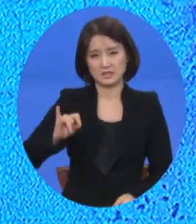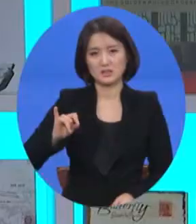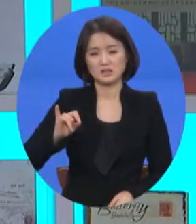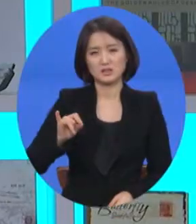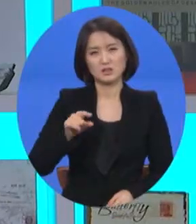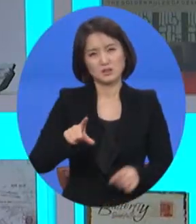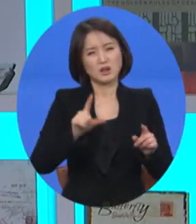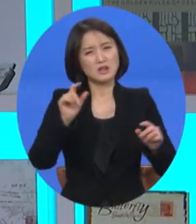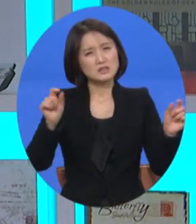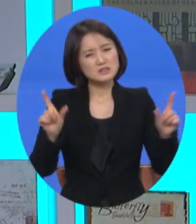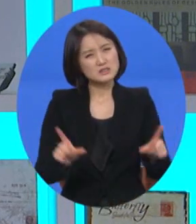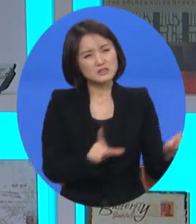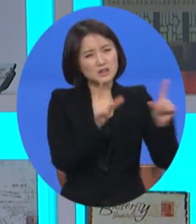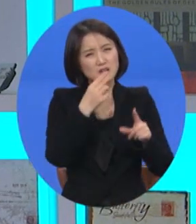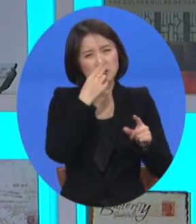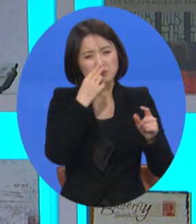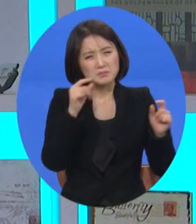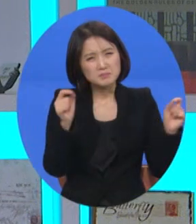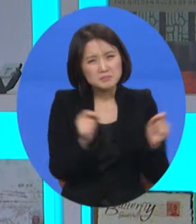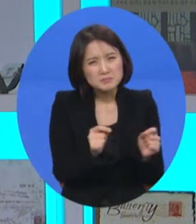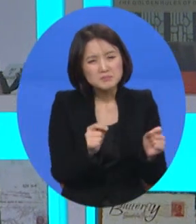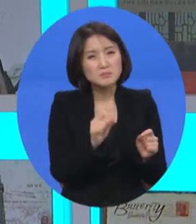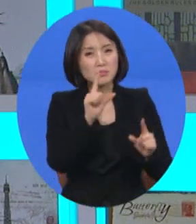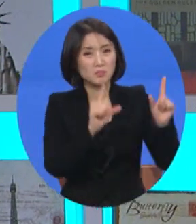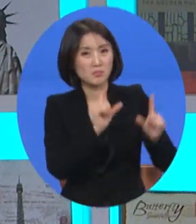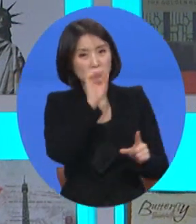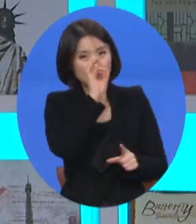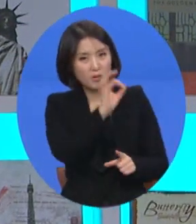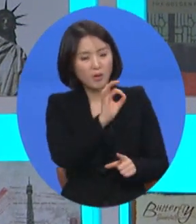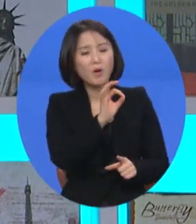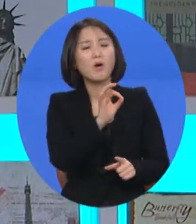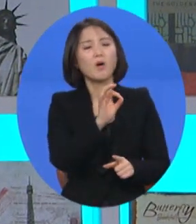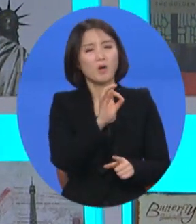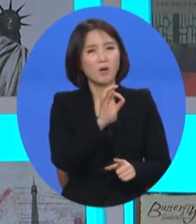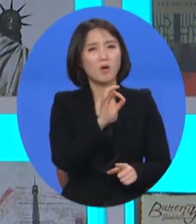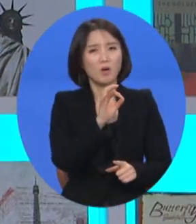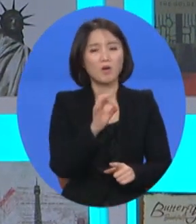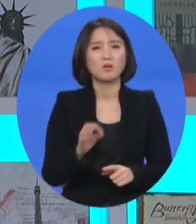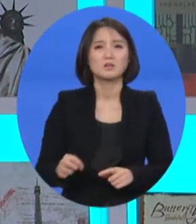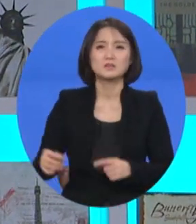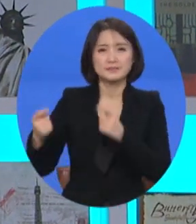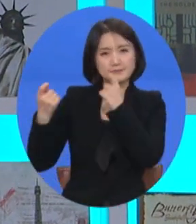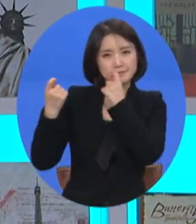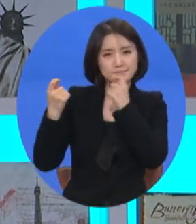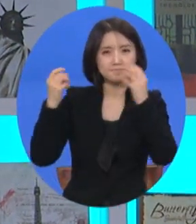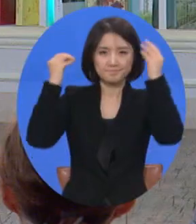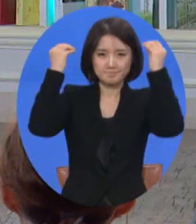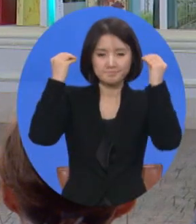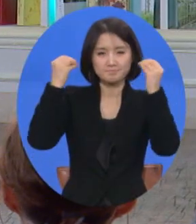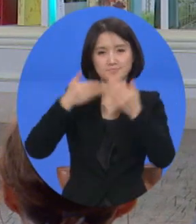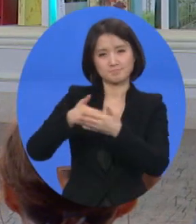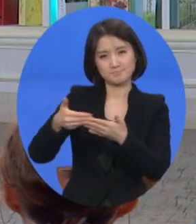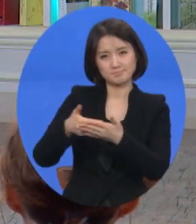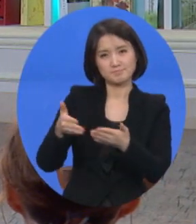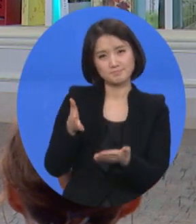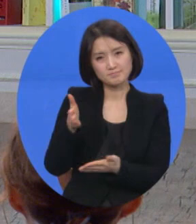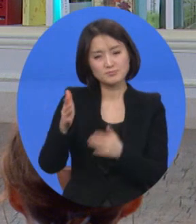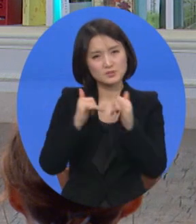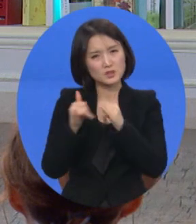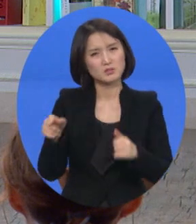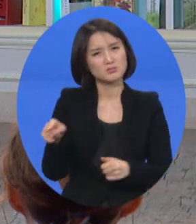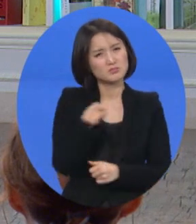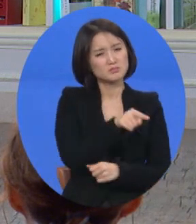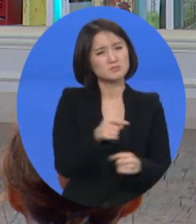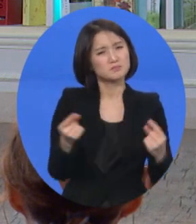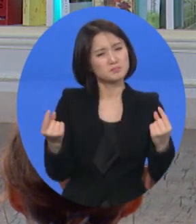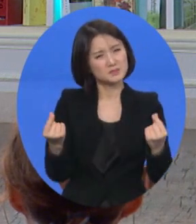거죠 그래서 이런 미 무리지만 고조선의 화가들이 매미를 즐겨 그렸던 것이죠 자 이 조그마한